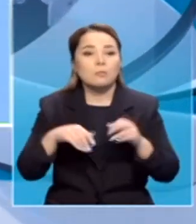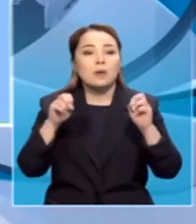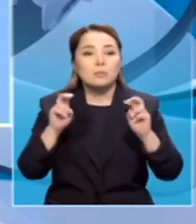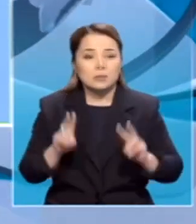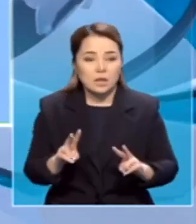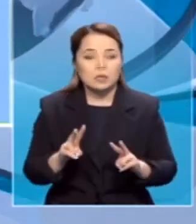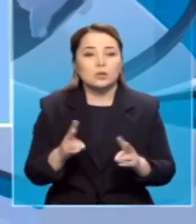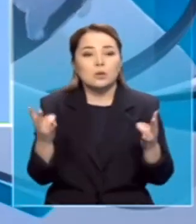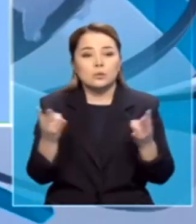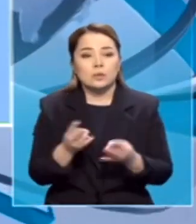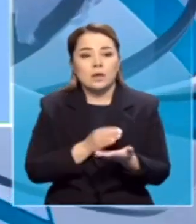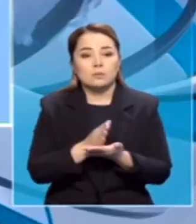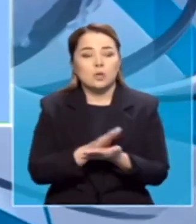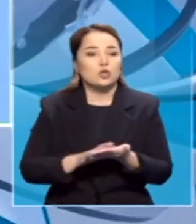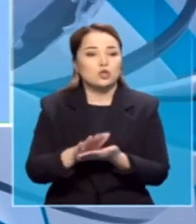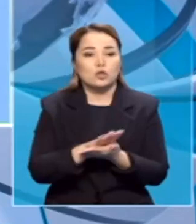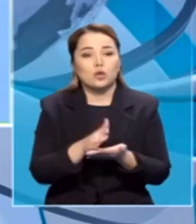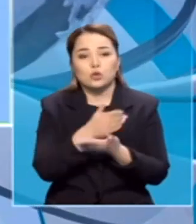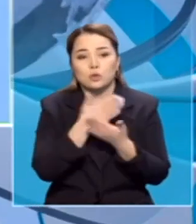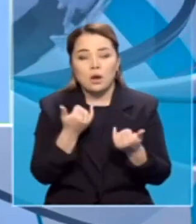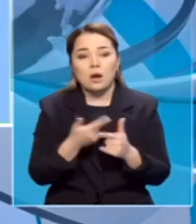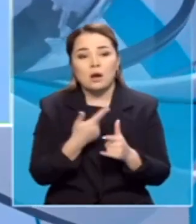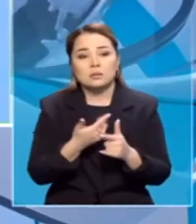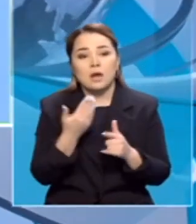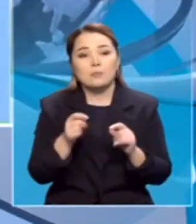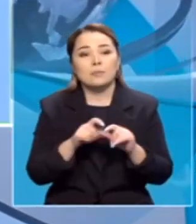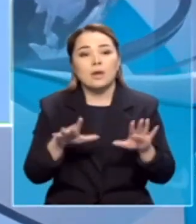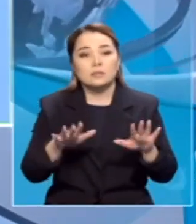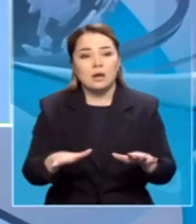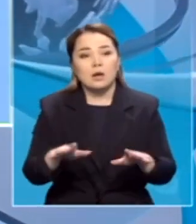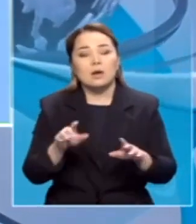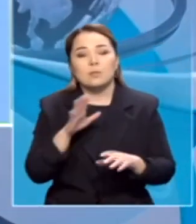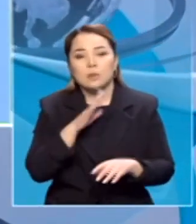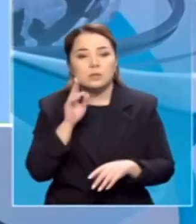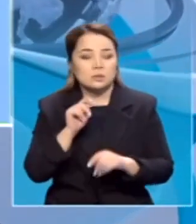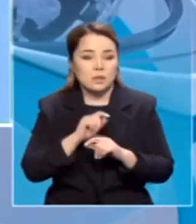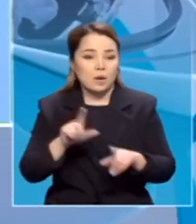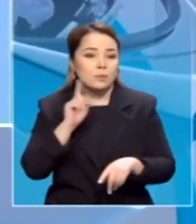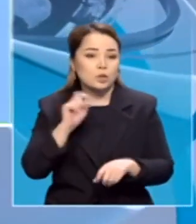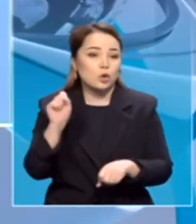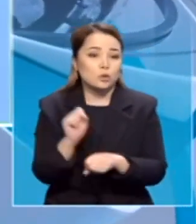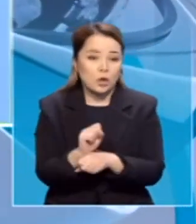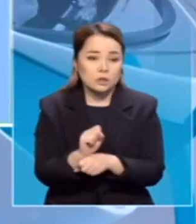мамандандырылған күзет қызметі жоқ. Ал аталған мектепте бүгін сабақ тоқтатылып, балалар